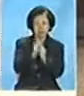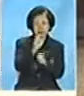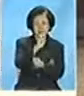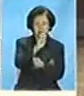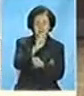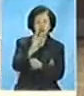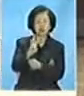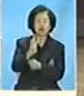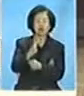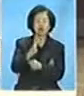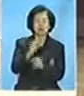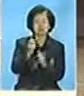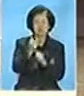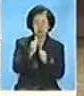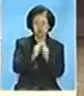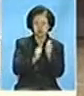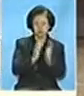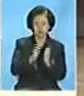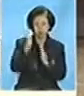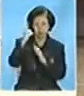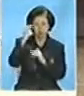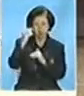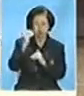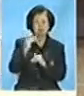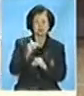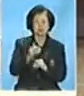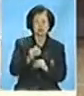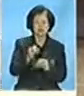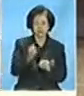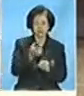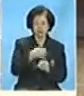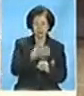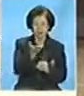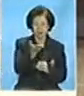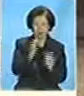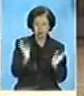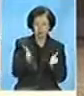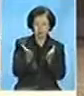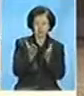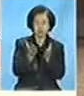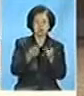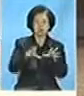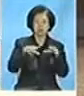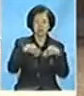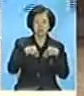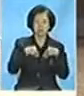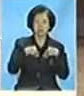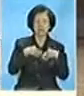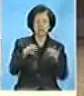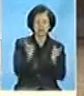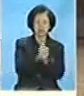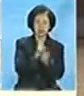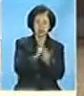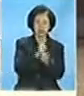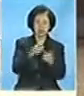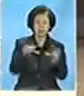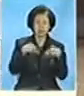ซึ่งทุกคนคาดหวังอยู่ก็อยากให้พวกเราส่งเสริมให้พวกเรานั้นเป็นที่ยอมรับกับสังคมและประชาชนต่อ